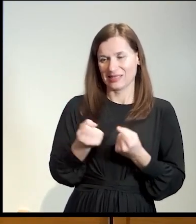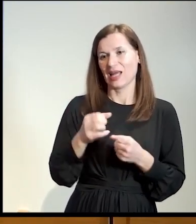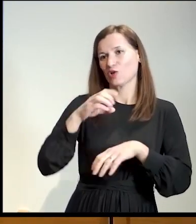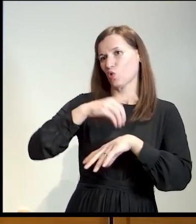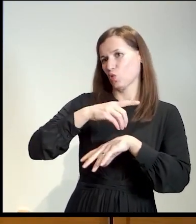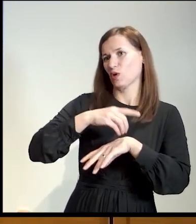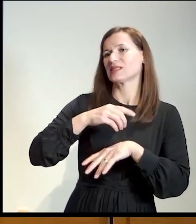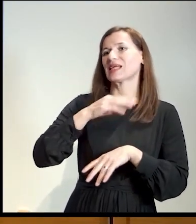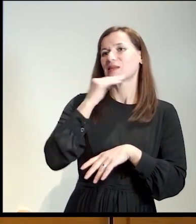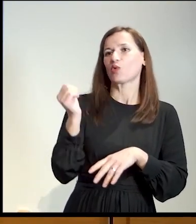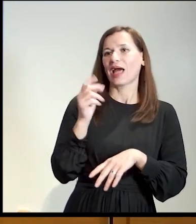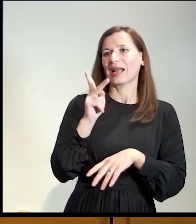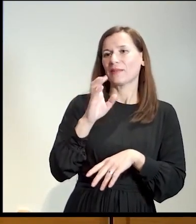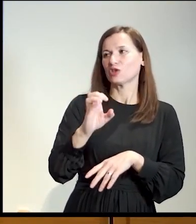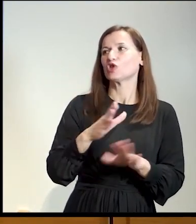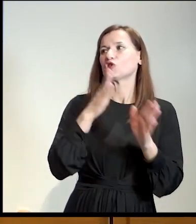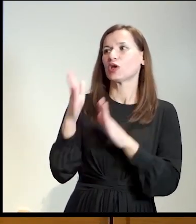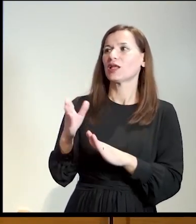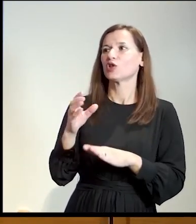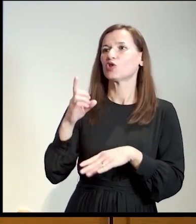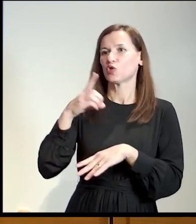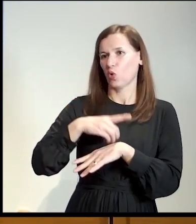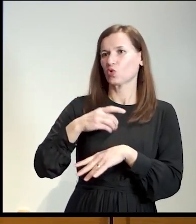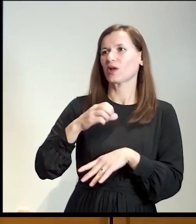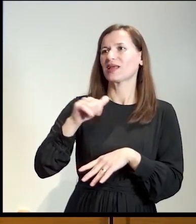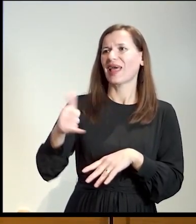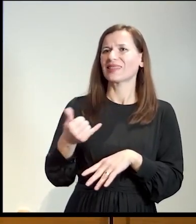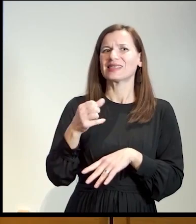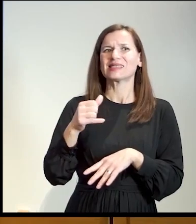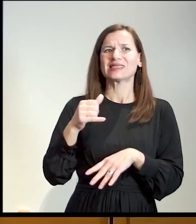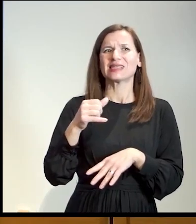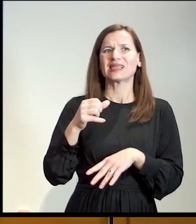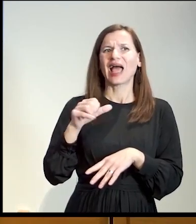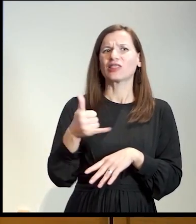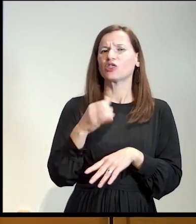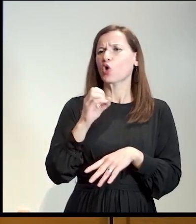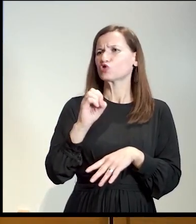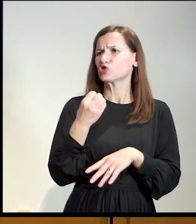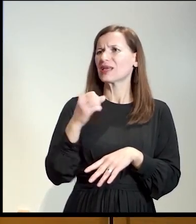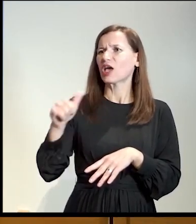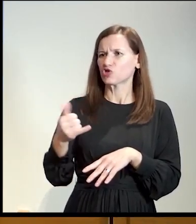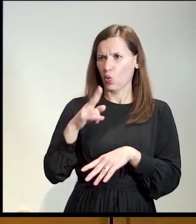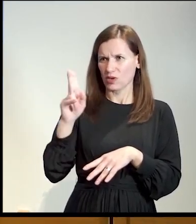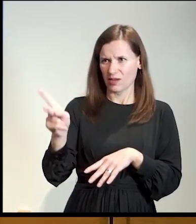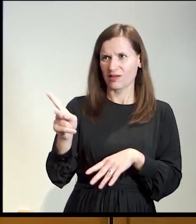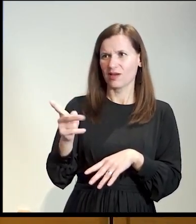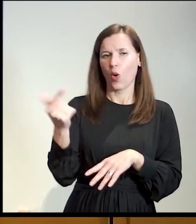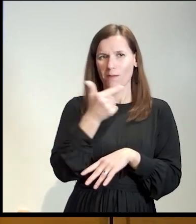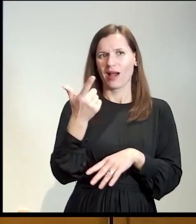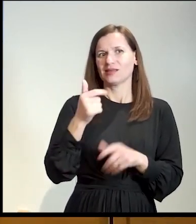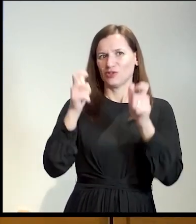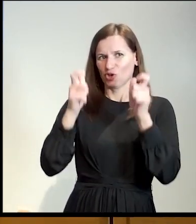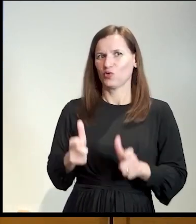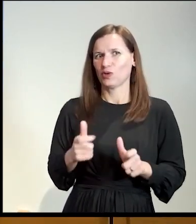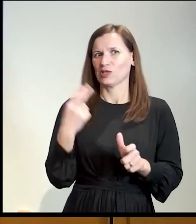Klemenčič in dr. Janoš Ježovnik, vodja leksikološke sekcije oba z Inštituta za slovenski